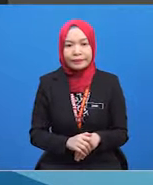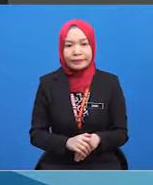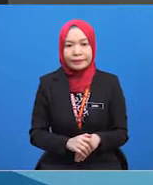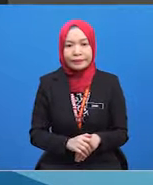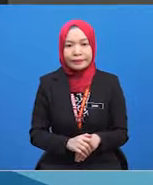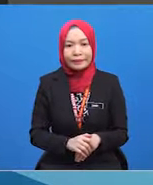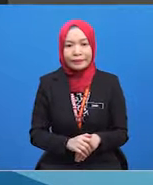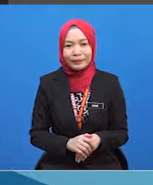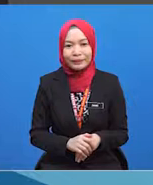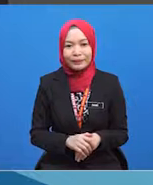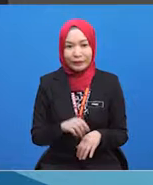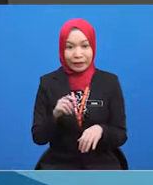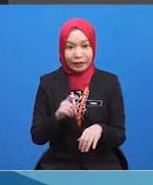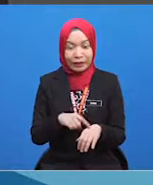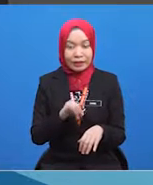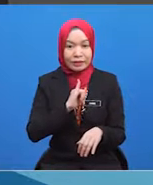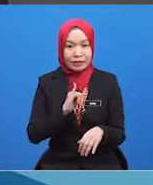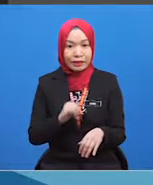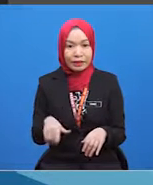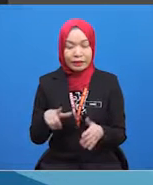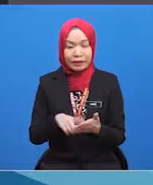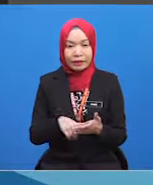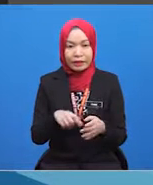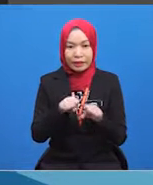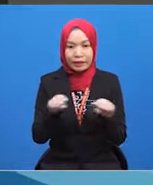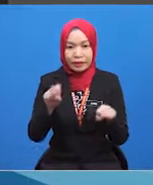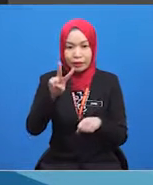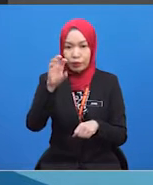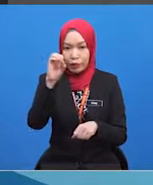tetapkan size selection kepada 20 pixel.